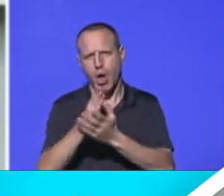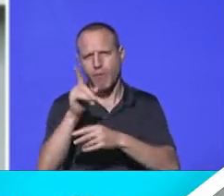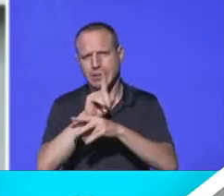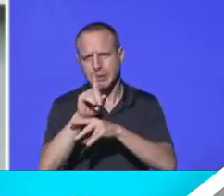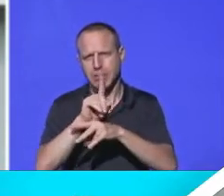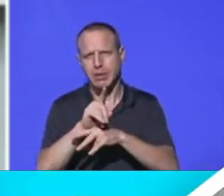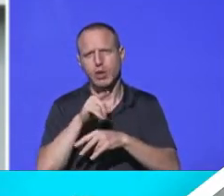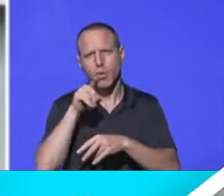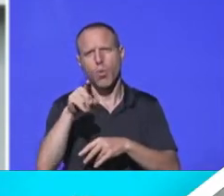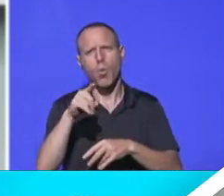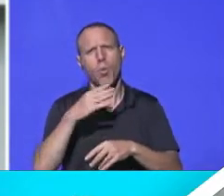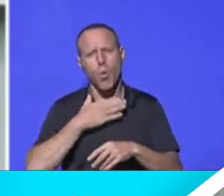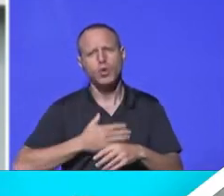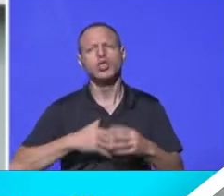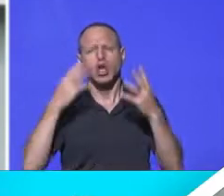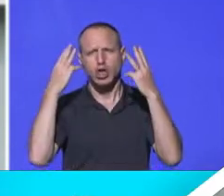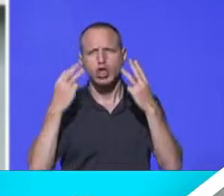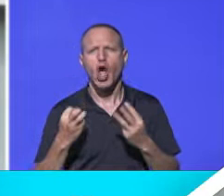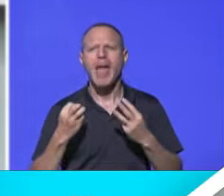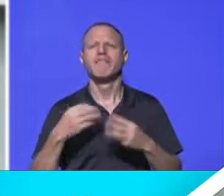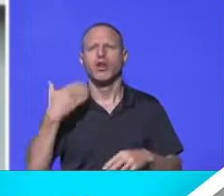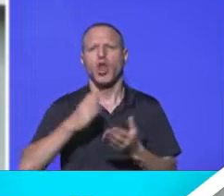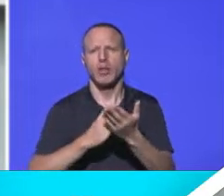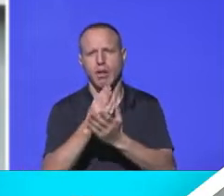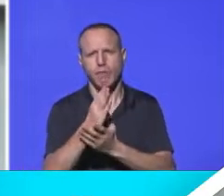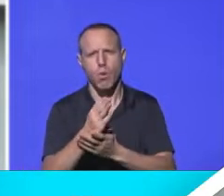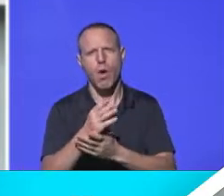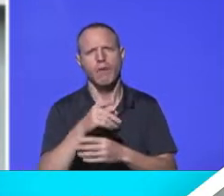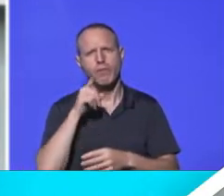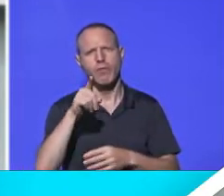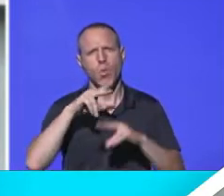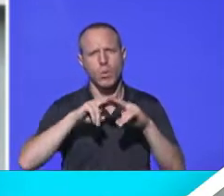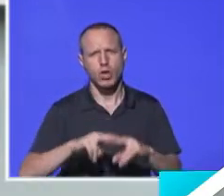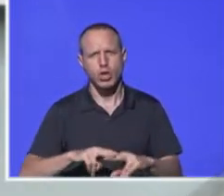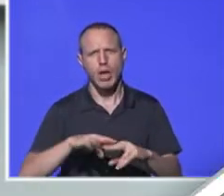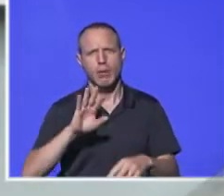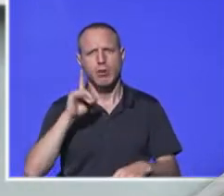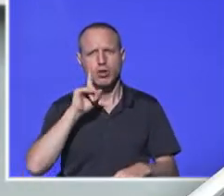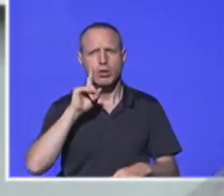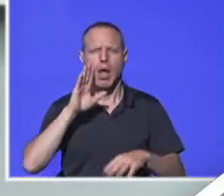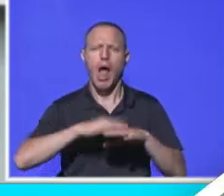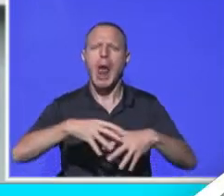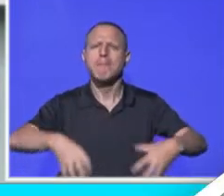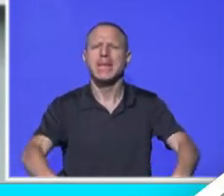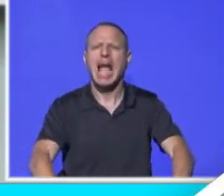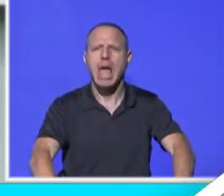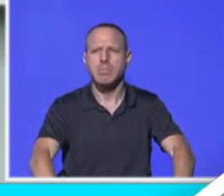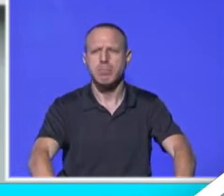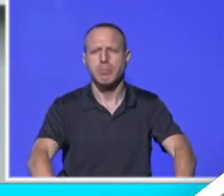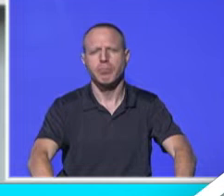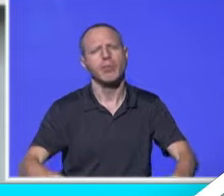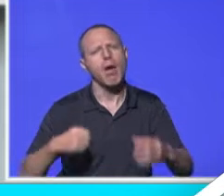רוצה, הוא שואף להיות קבוע. ובעצם הוא נשאר מה שנקרא על הברכיים